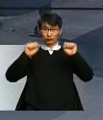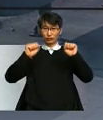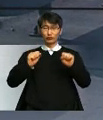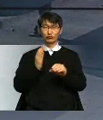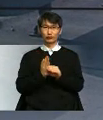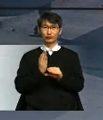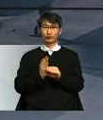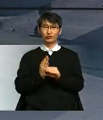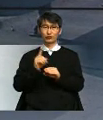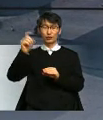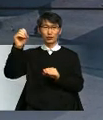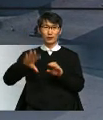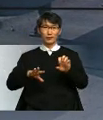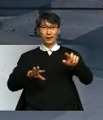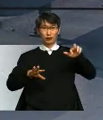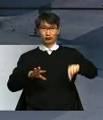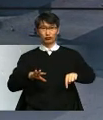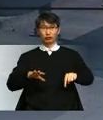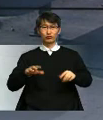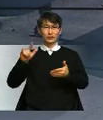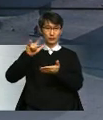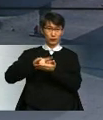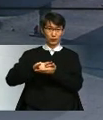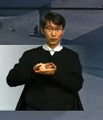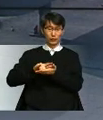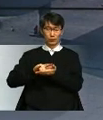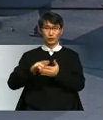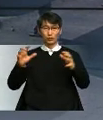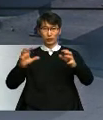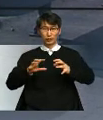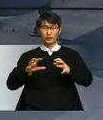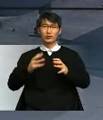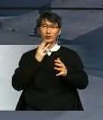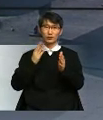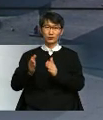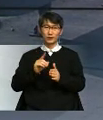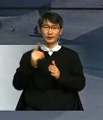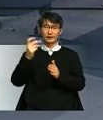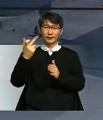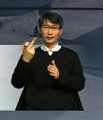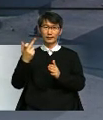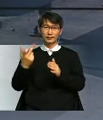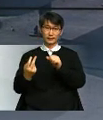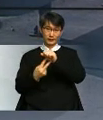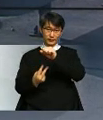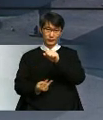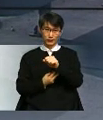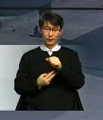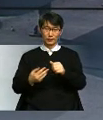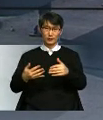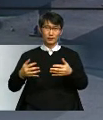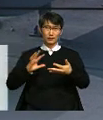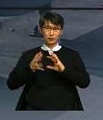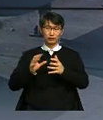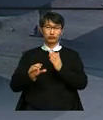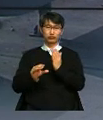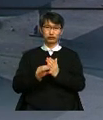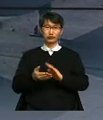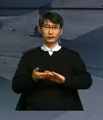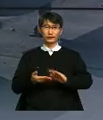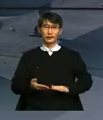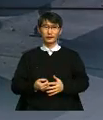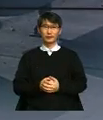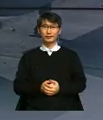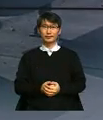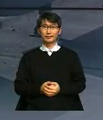있습니다. 고양과 파주, 김포 지역 목소리가 높은 가운데 경기도는 일산대교 측에 관련 협상을 요청했습니다. 첫